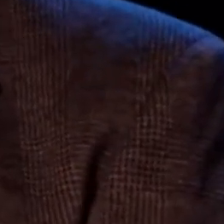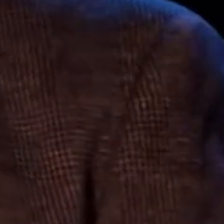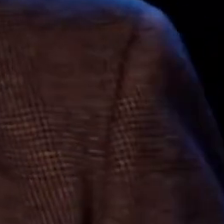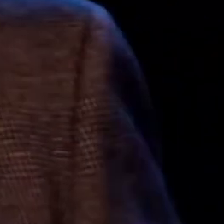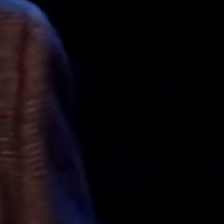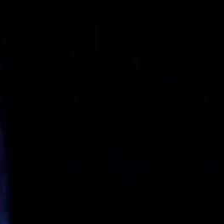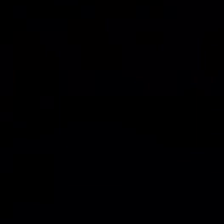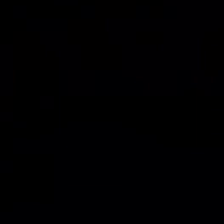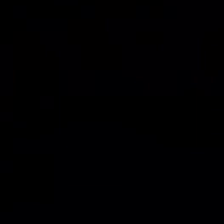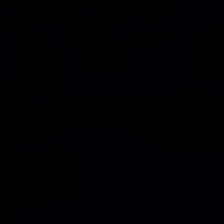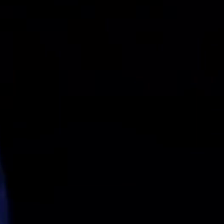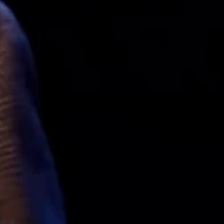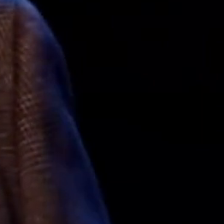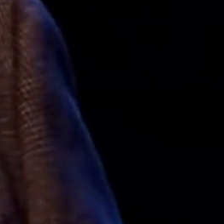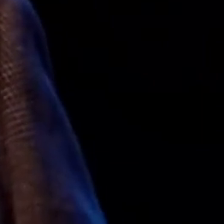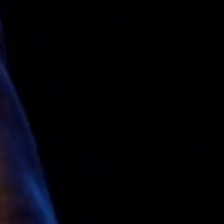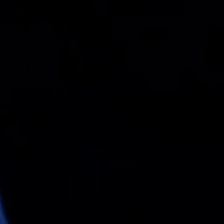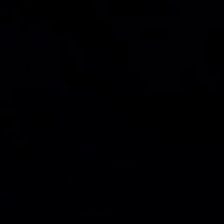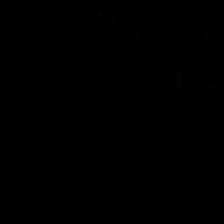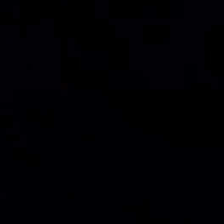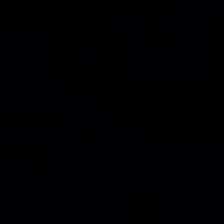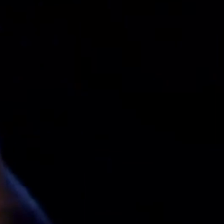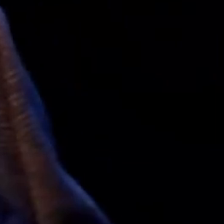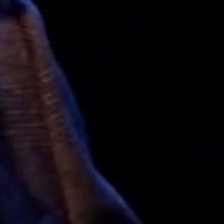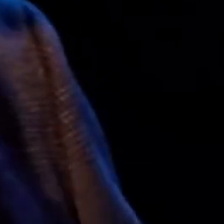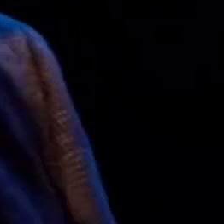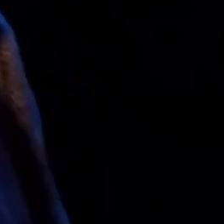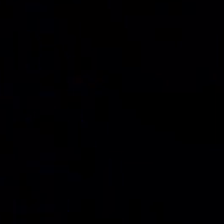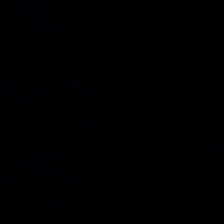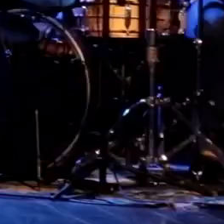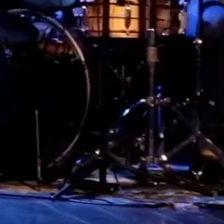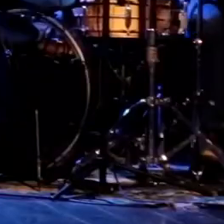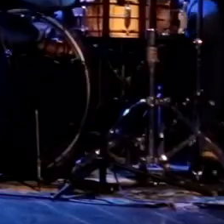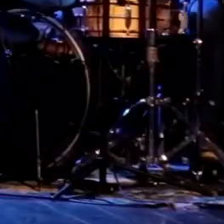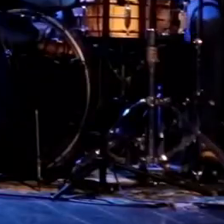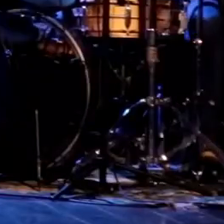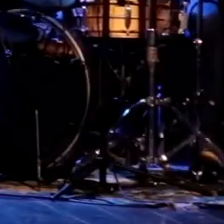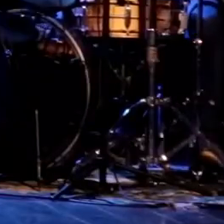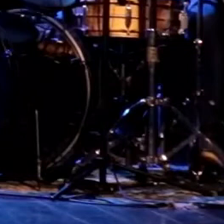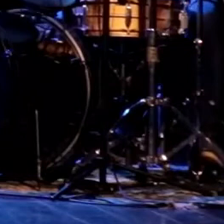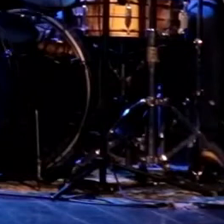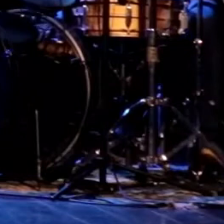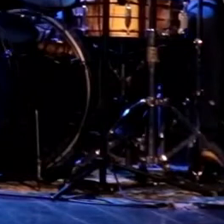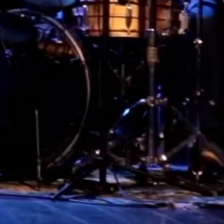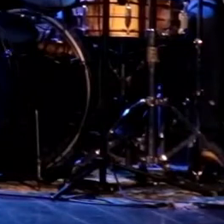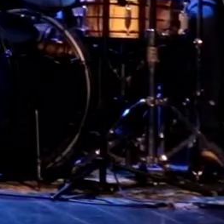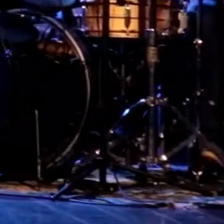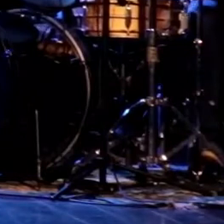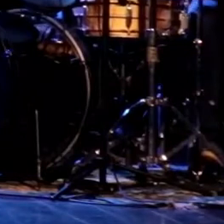zola, zola, guludidi. Vamos. Zola, zola,